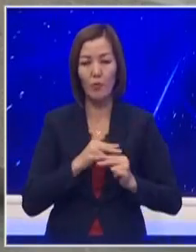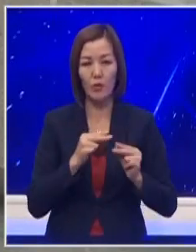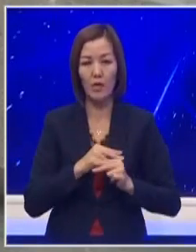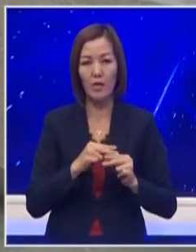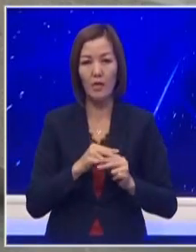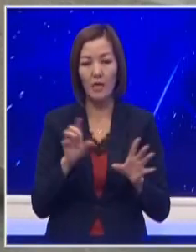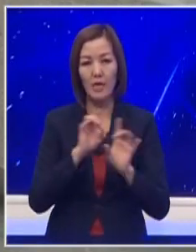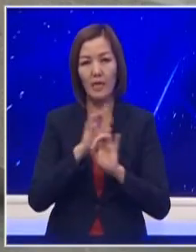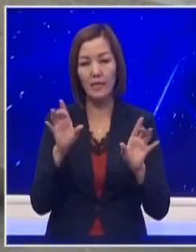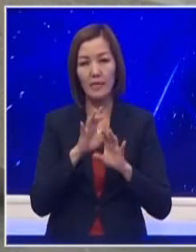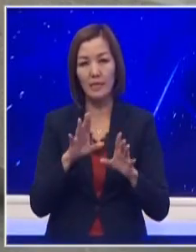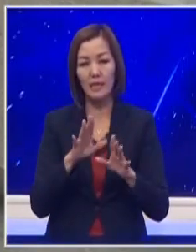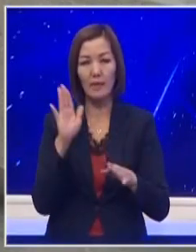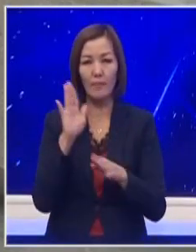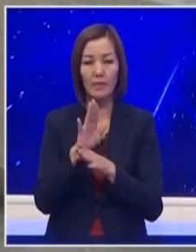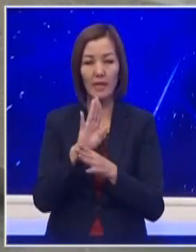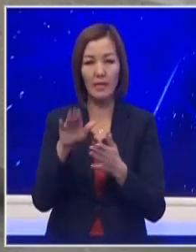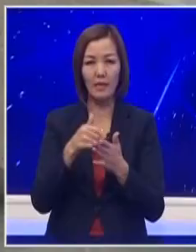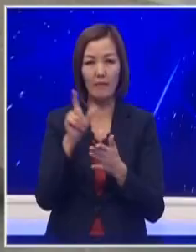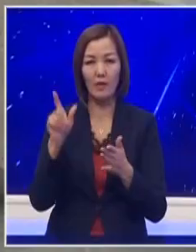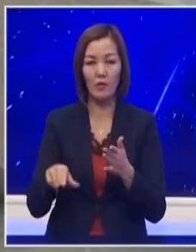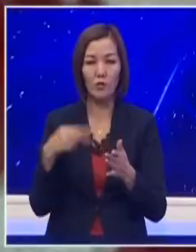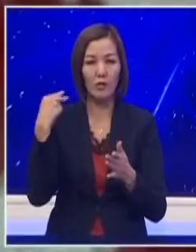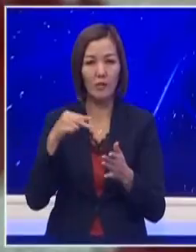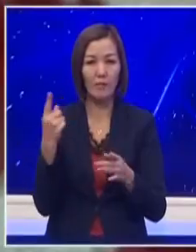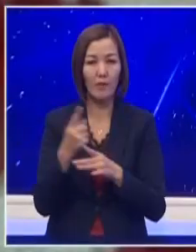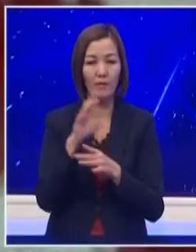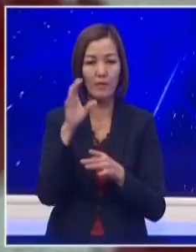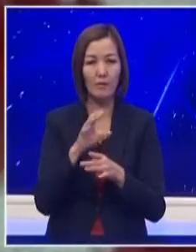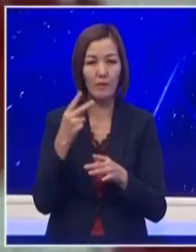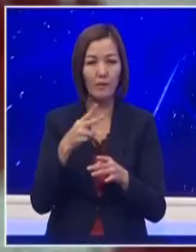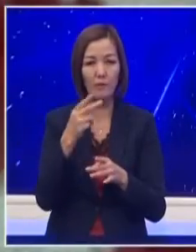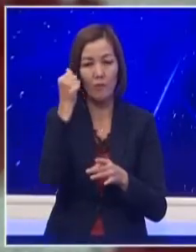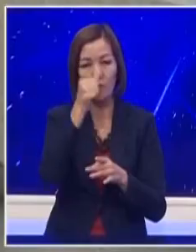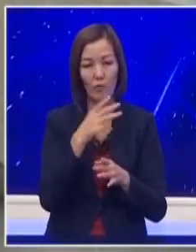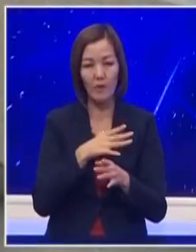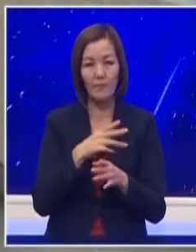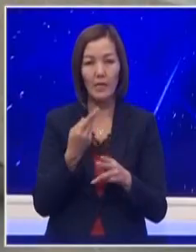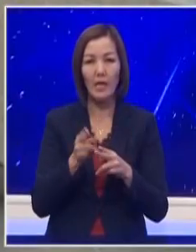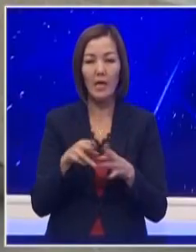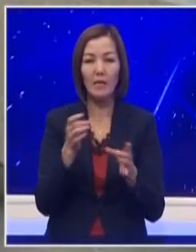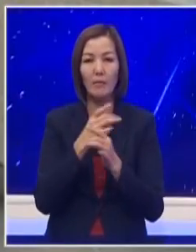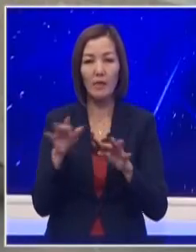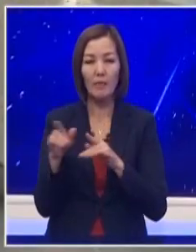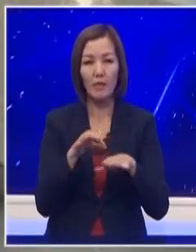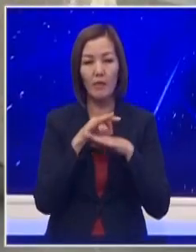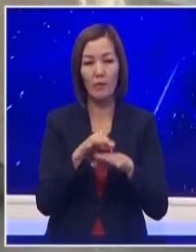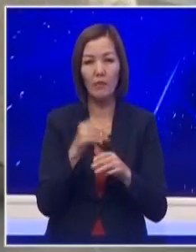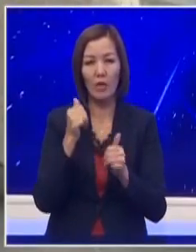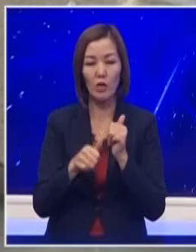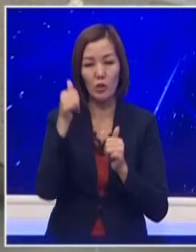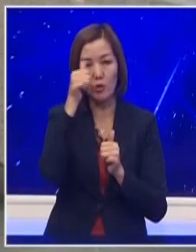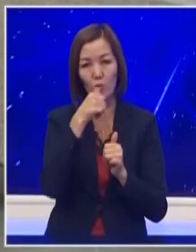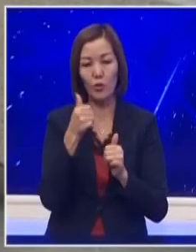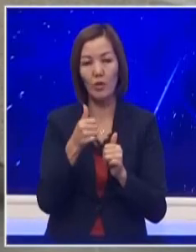это разъяснение послание главы государства от 1 сентября 2022 года это мероприятие проводится каждый